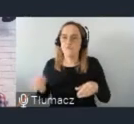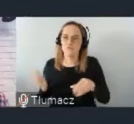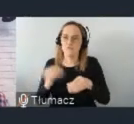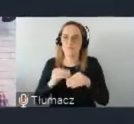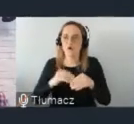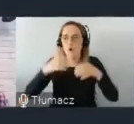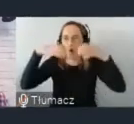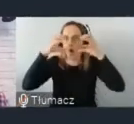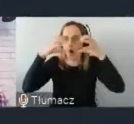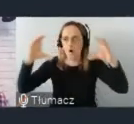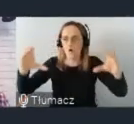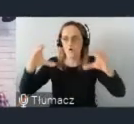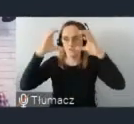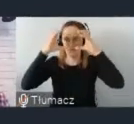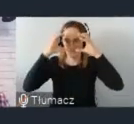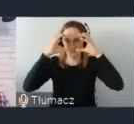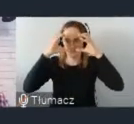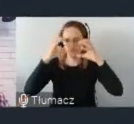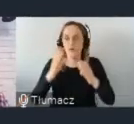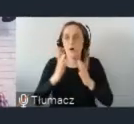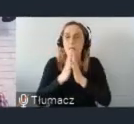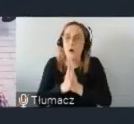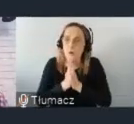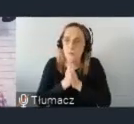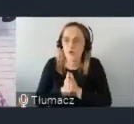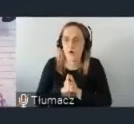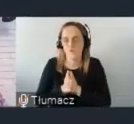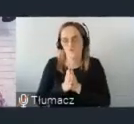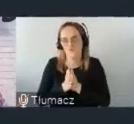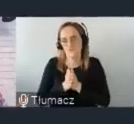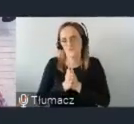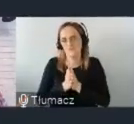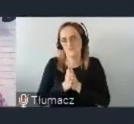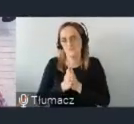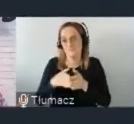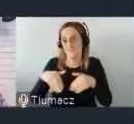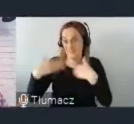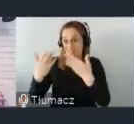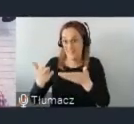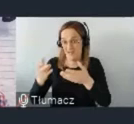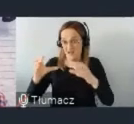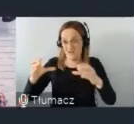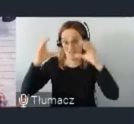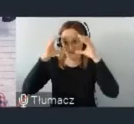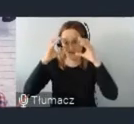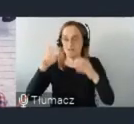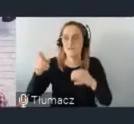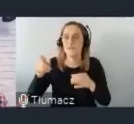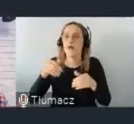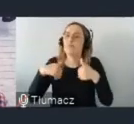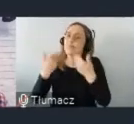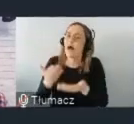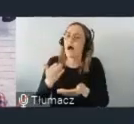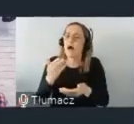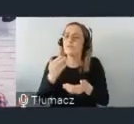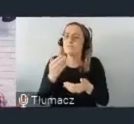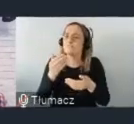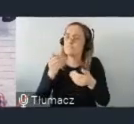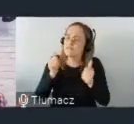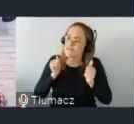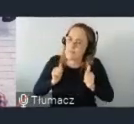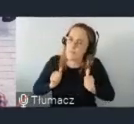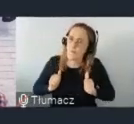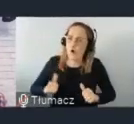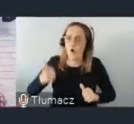siebie. Proszę, nie bójcie się, tylko poproście, żeby ta osoba, która wam to włącza po raz pierwszy, puściła wam coś spokojnego. Niech to nie będzie